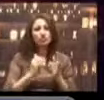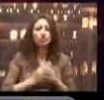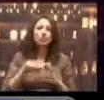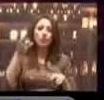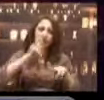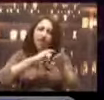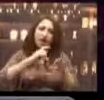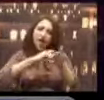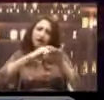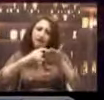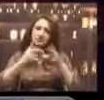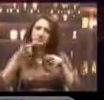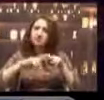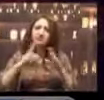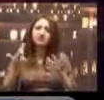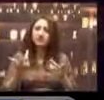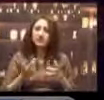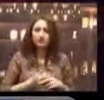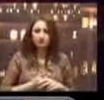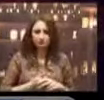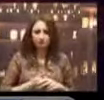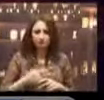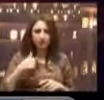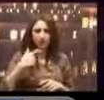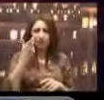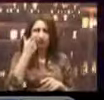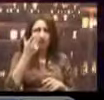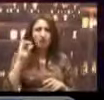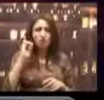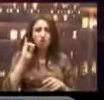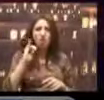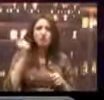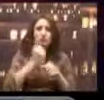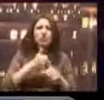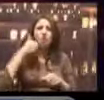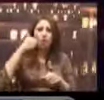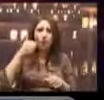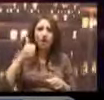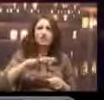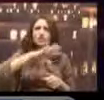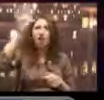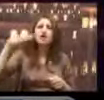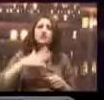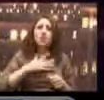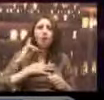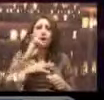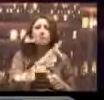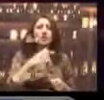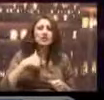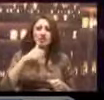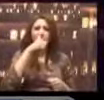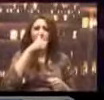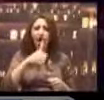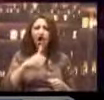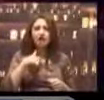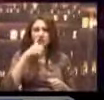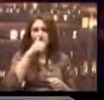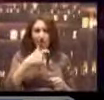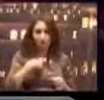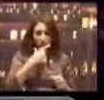تاني، انا كنت الموضوع كله كنت حريص جدا على ان شغلي يطلع للناس، وحاسس ان المشهد ده هيبقى اتراكتيف جدا للناس، فزعلت جدا جدا